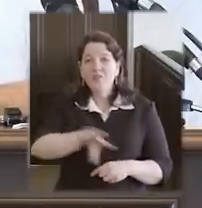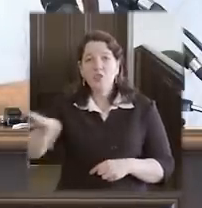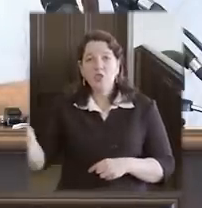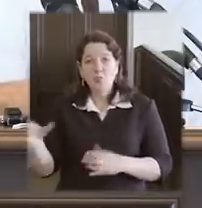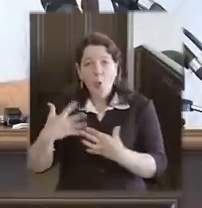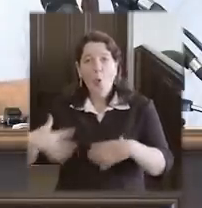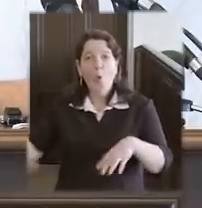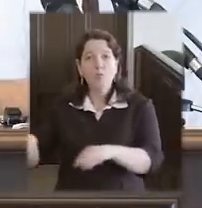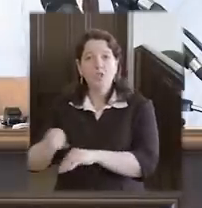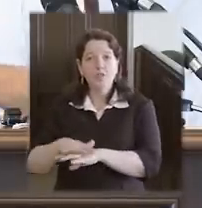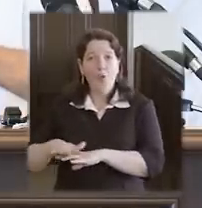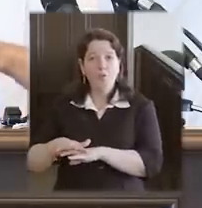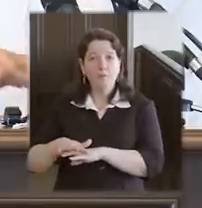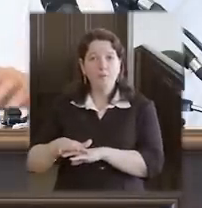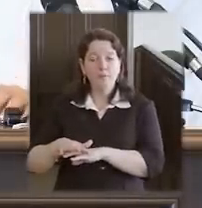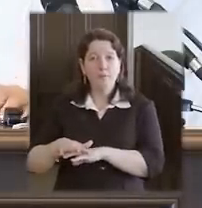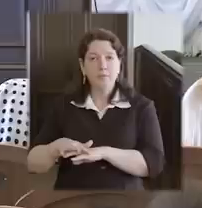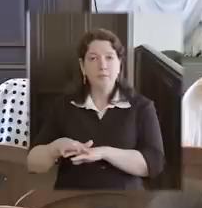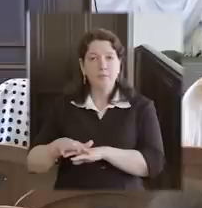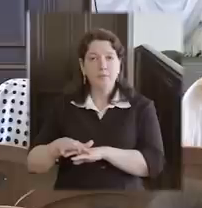всего общества.